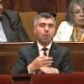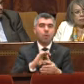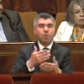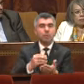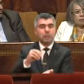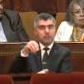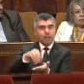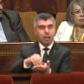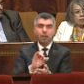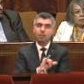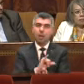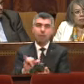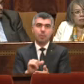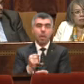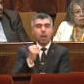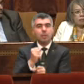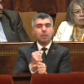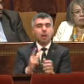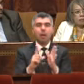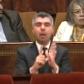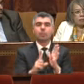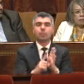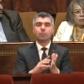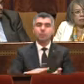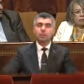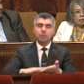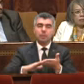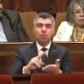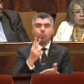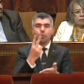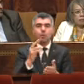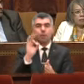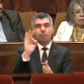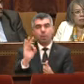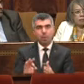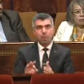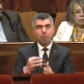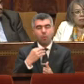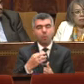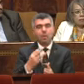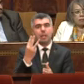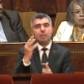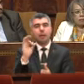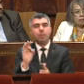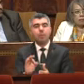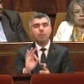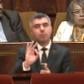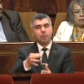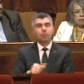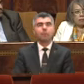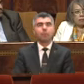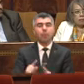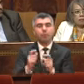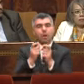علينا. الخدمات الأساسية كاينة في القانون السيدة الوزيرة، و2% إلا ما قدرتك تجيب لنا قانون نديرو 3%. الشركات